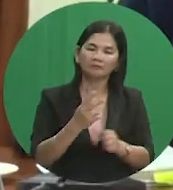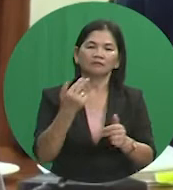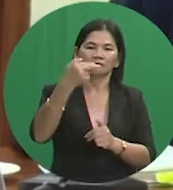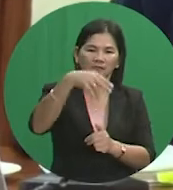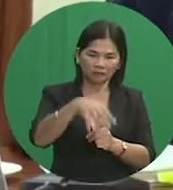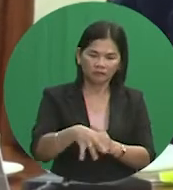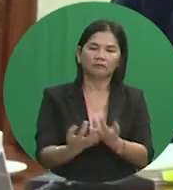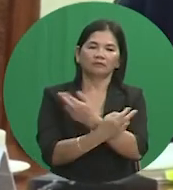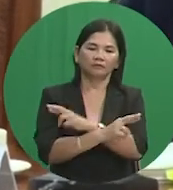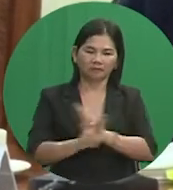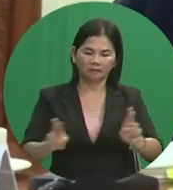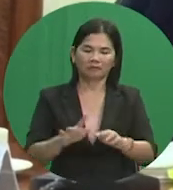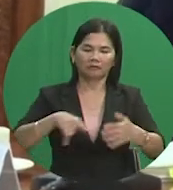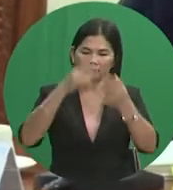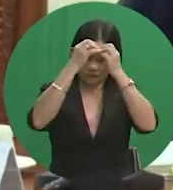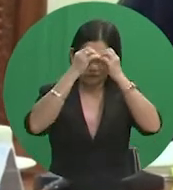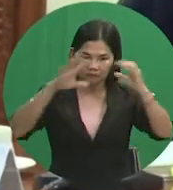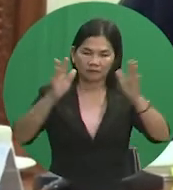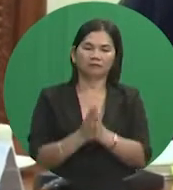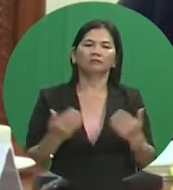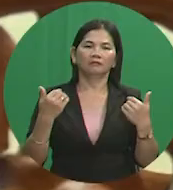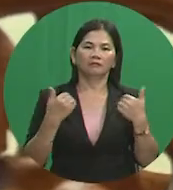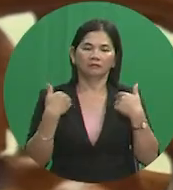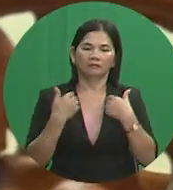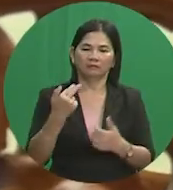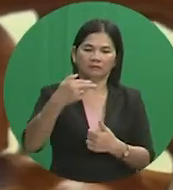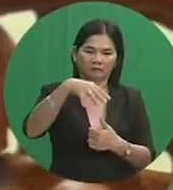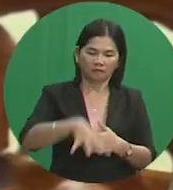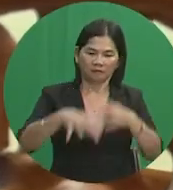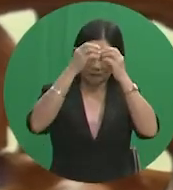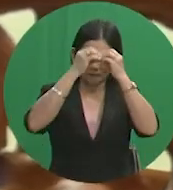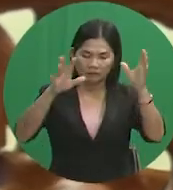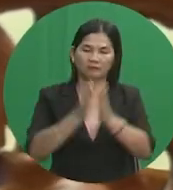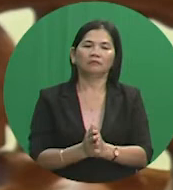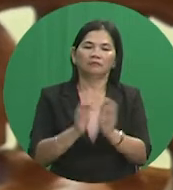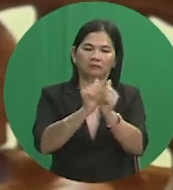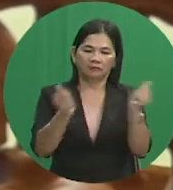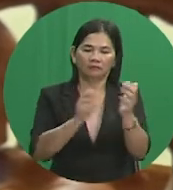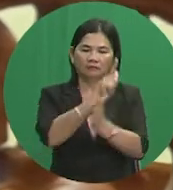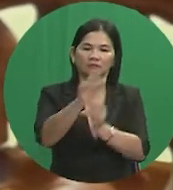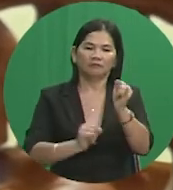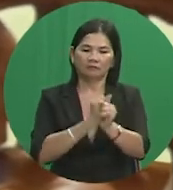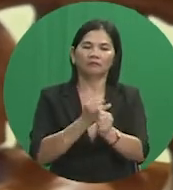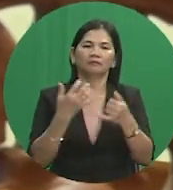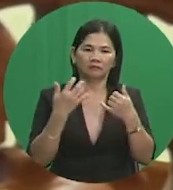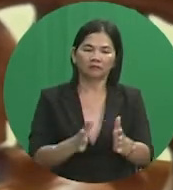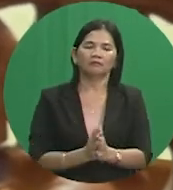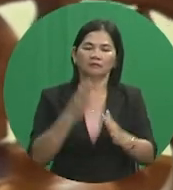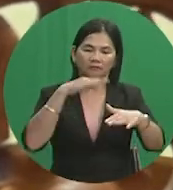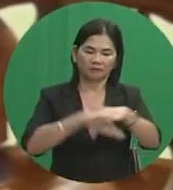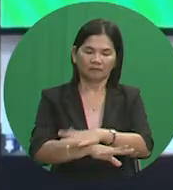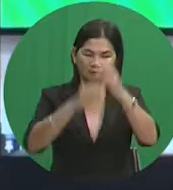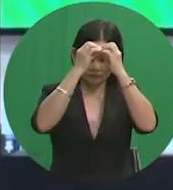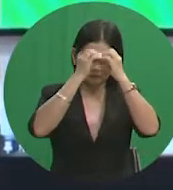តាំងសម្រាប់ត្រៀមរៀបចំមណ្ឌលព័ត៌មានសម្រាប់ធ្វើជាទីកន្លែងផ្ដល់ព័ត៌មានដល់អ្នកកាសែតជាតិនិងអន្តរជាតិដែលត្រូវចូលមកយក